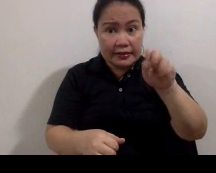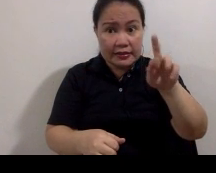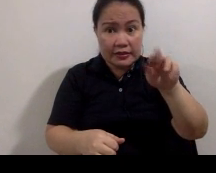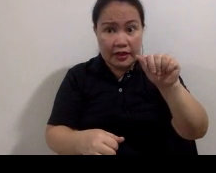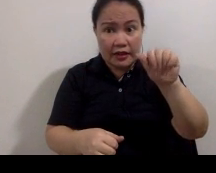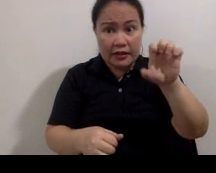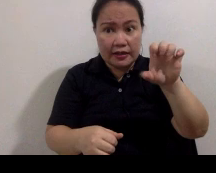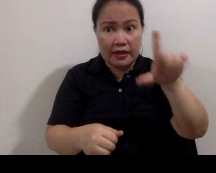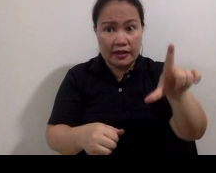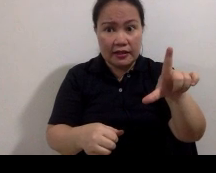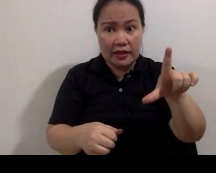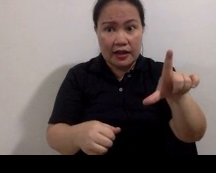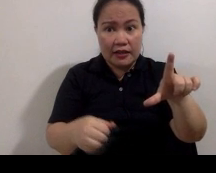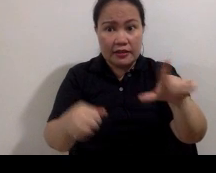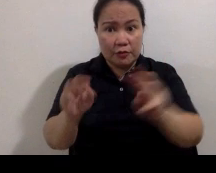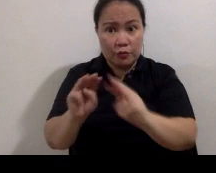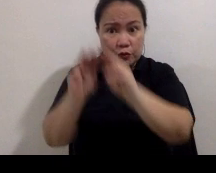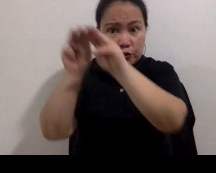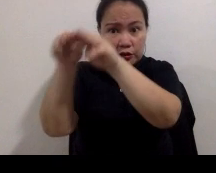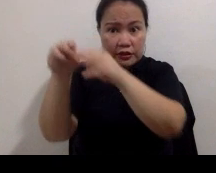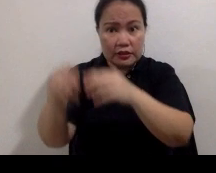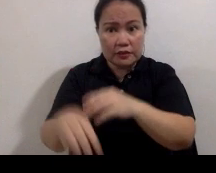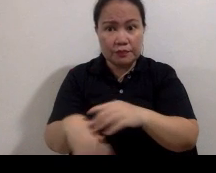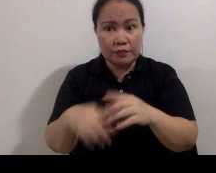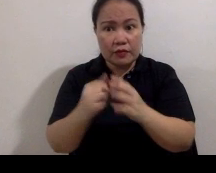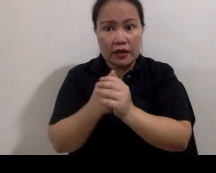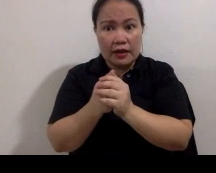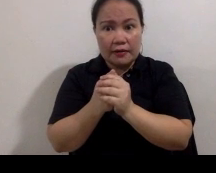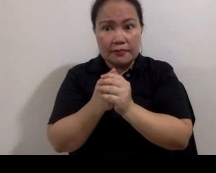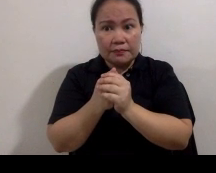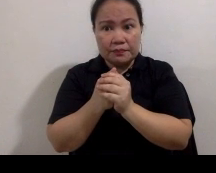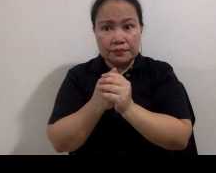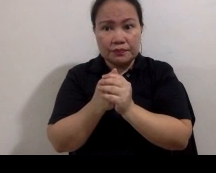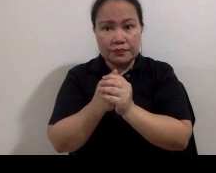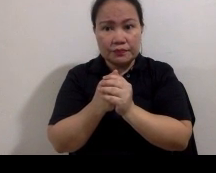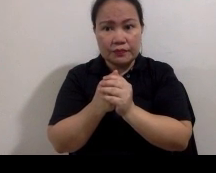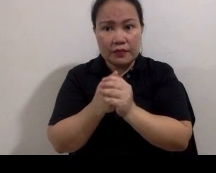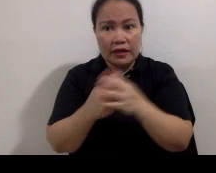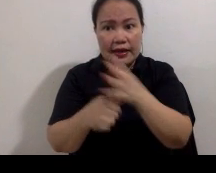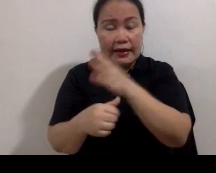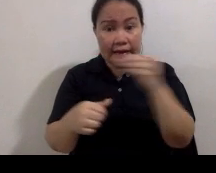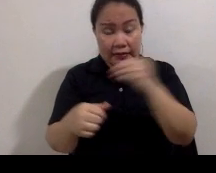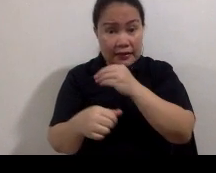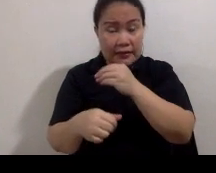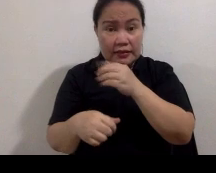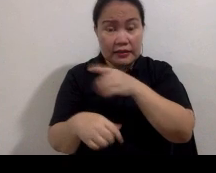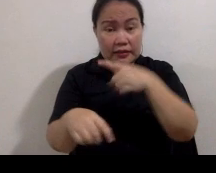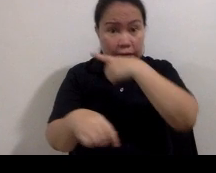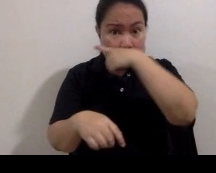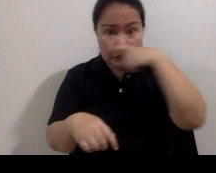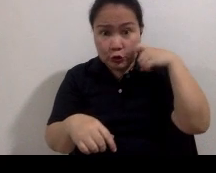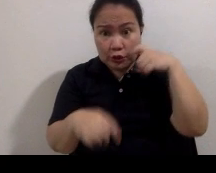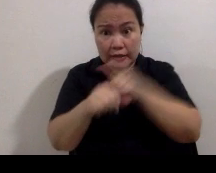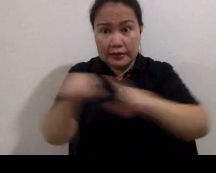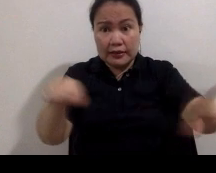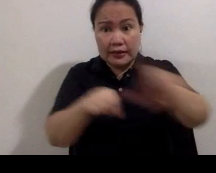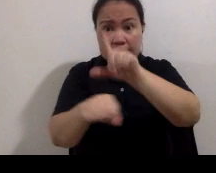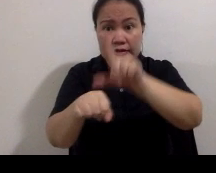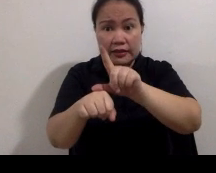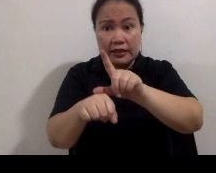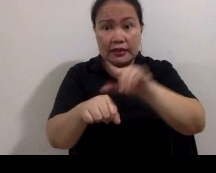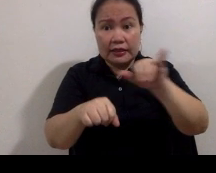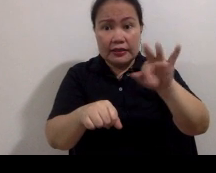Paghahayupan ang karaniwang gawain ng mga naninirahan sa mga lugar na bulubundukin at sa mga disyerto sa Iran,